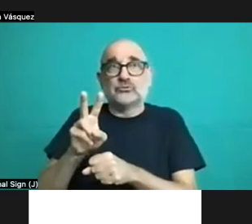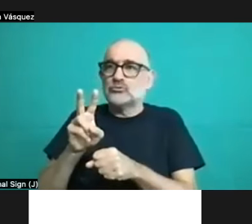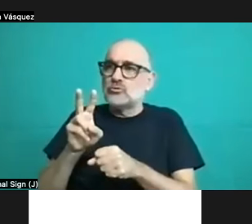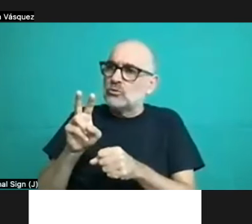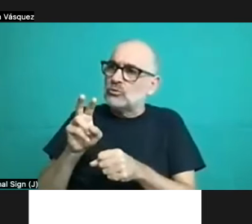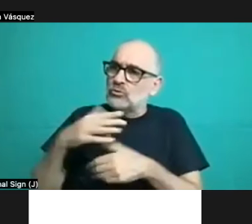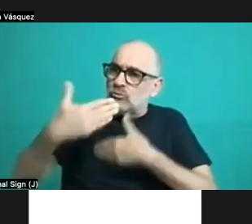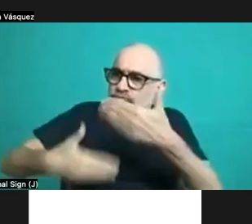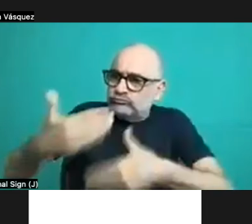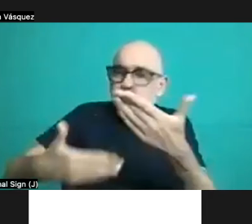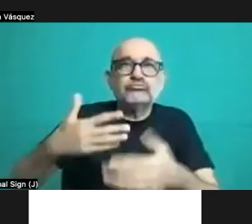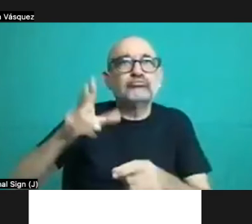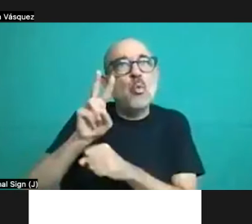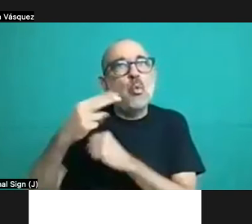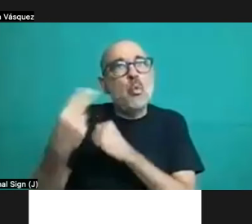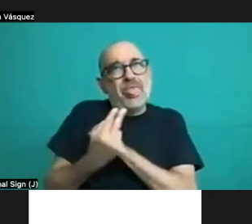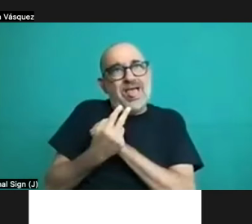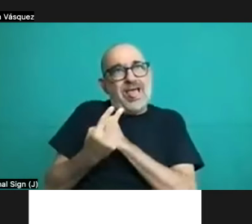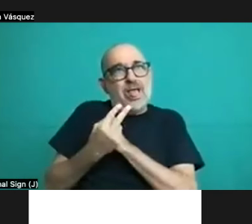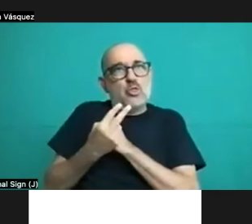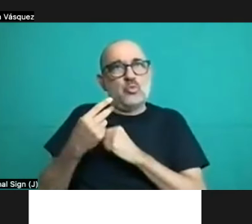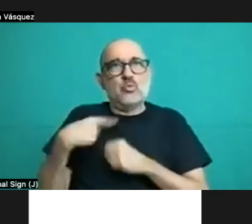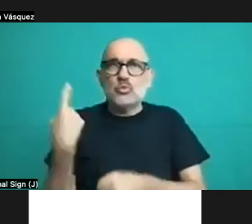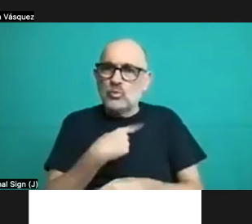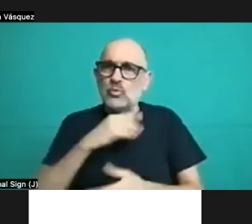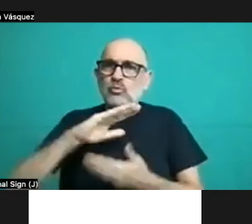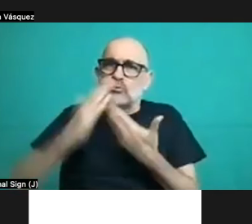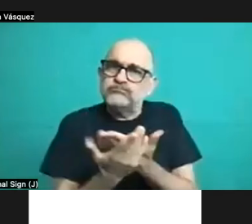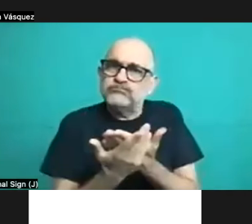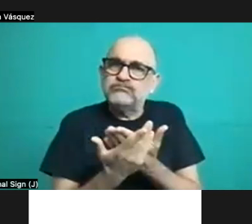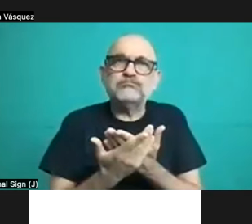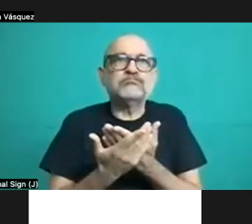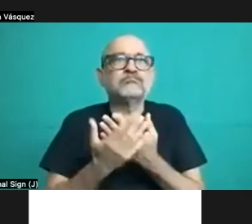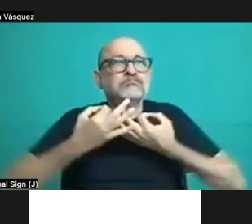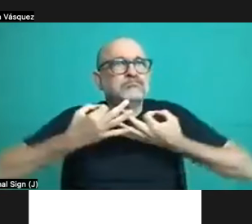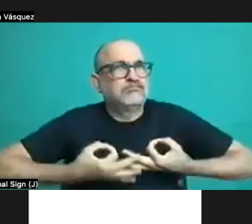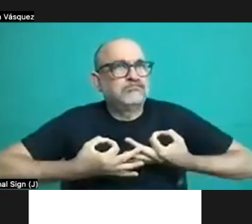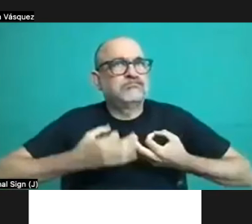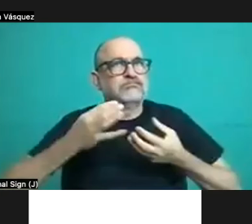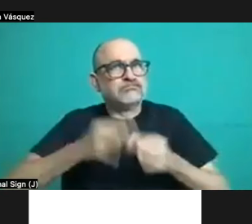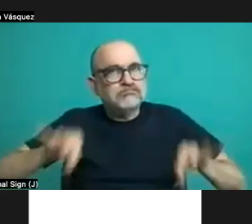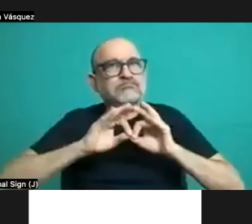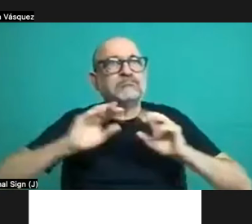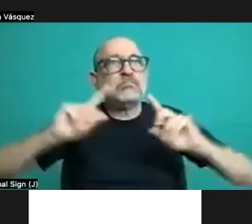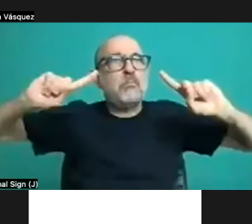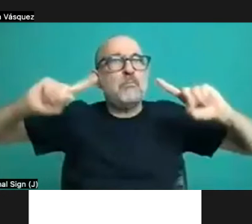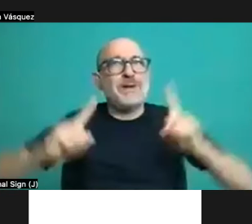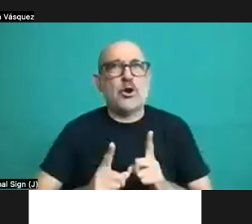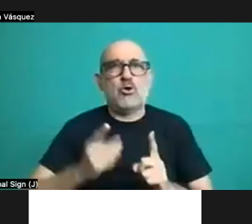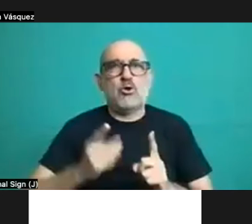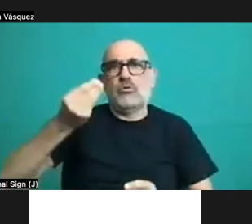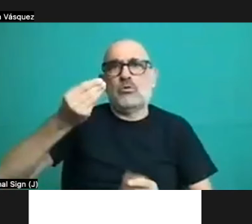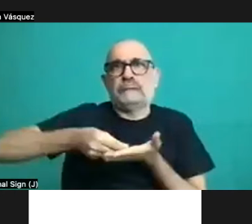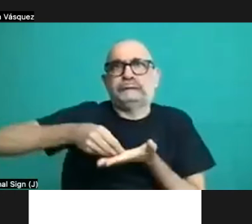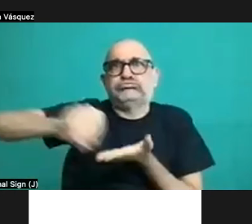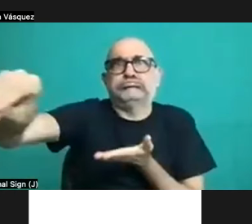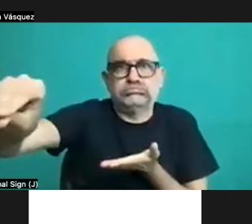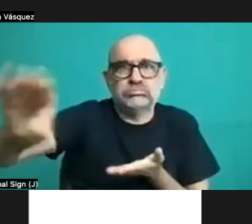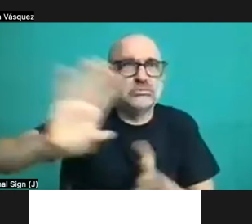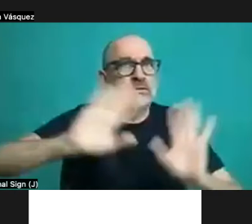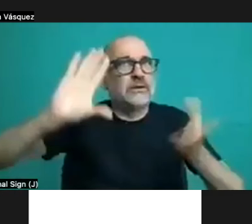segurança do paciente. Garantir la réduction de la evidência científica relative aux problèmes